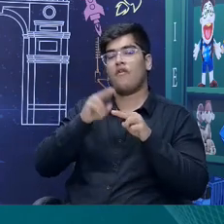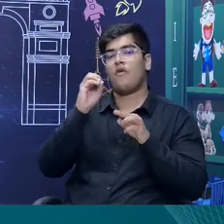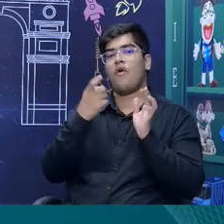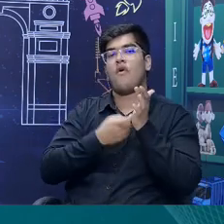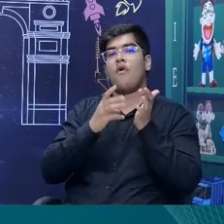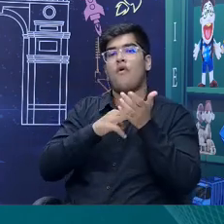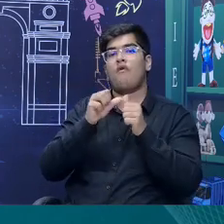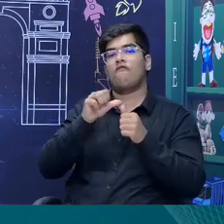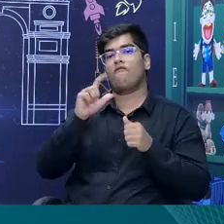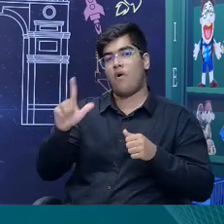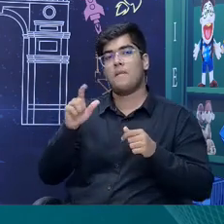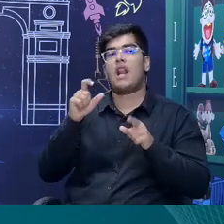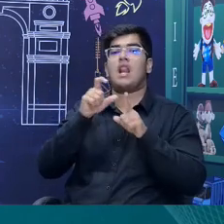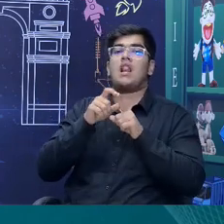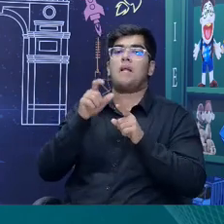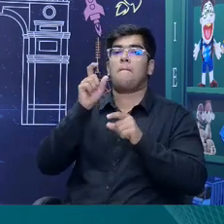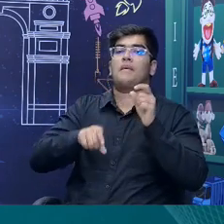एग्जांपल